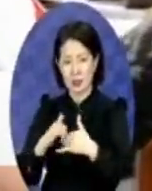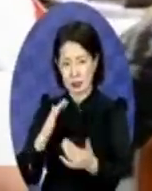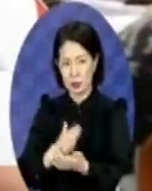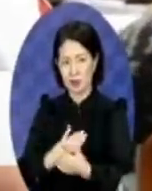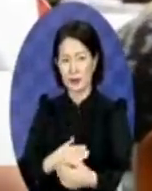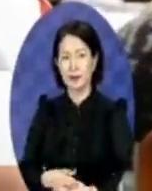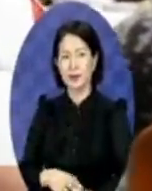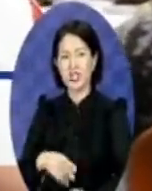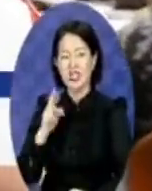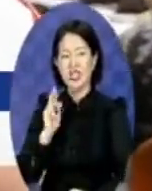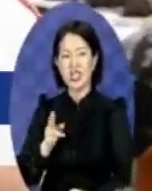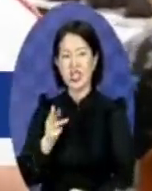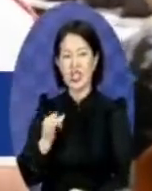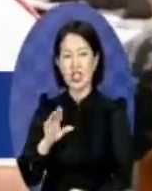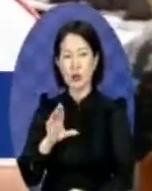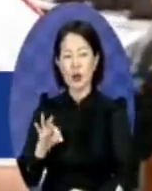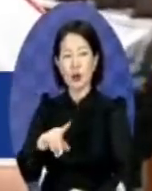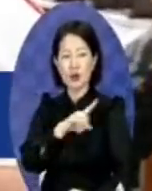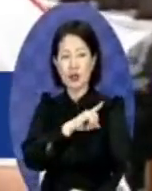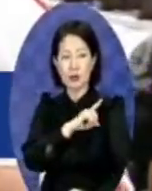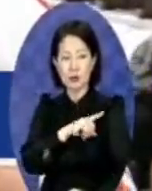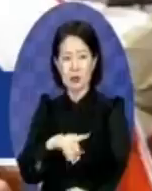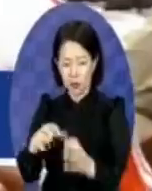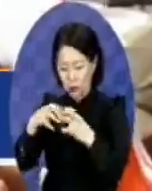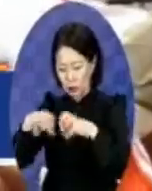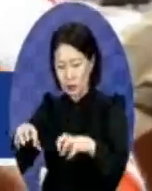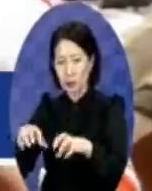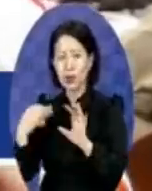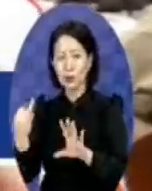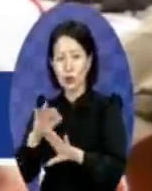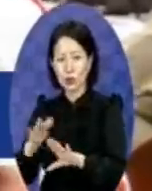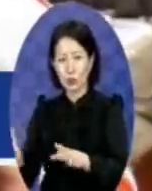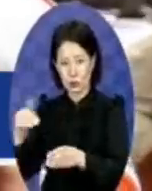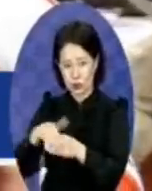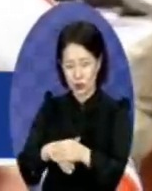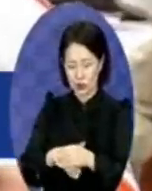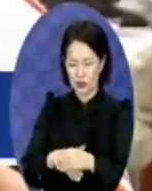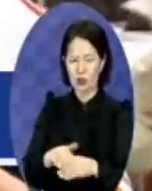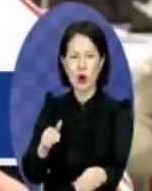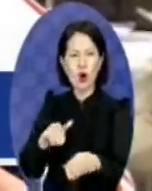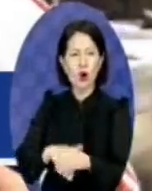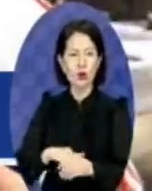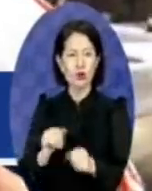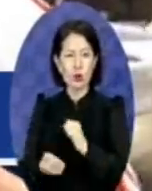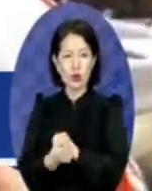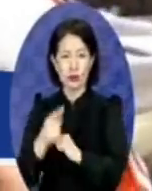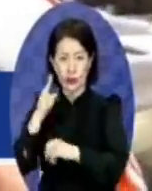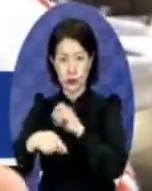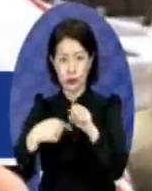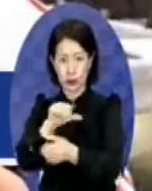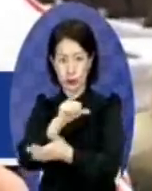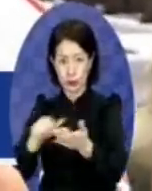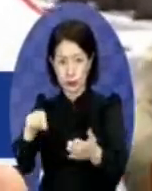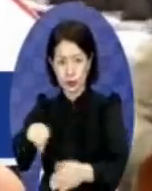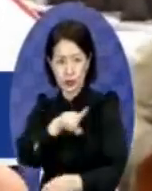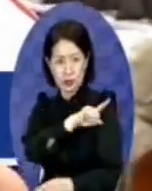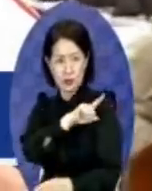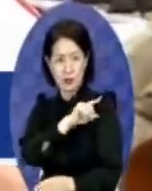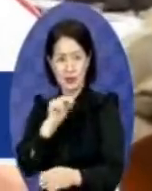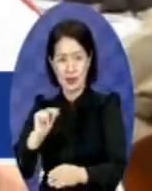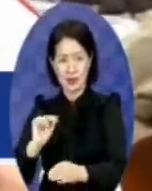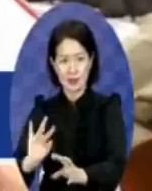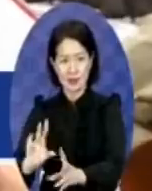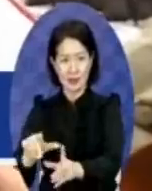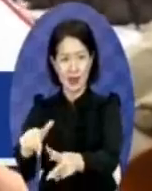хэмжээ гэж бас тусдаа бас нэг баг ирсэн. Тэр манд 7 хүүхдээ ирсэн. Тэгээ ер нь орж байгаа онцлог гэвэл мэдээ чид болгонд энэ тэмцээн одоо дандаа чанар нь сайжирч